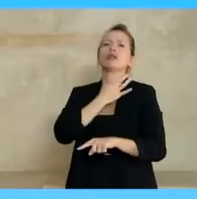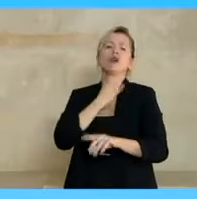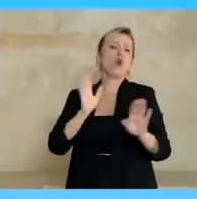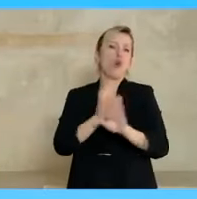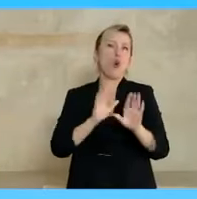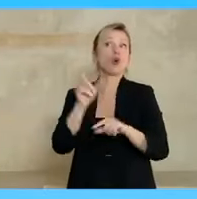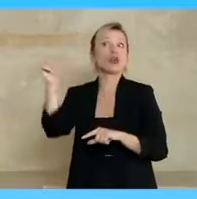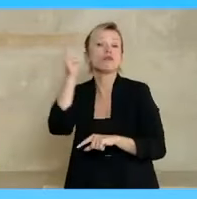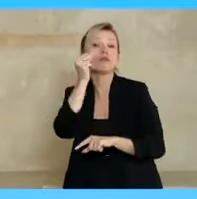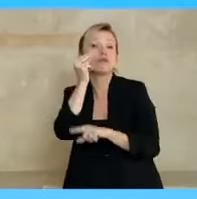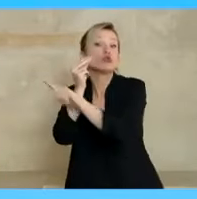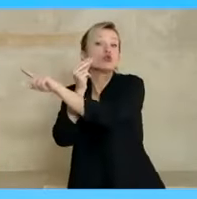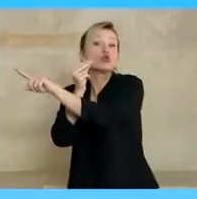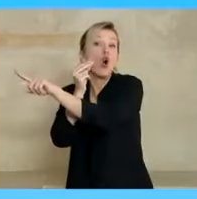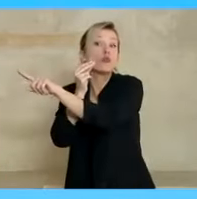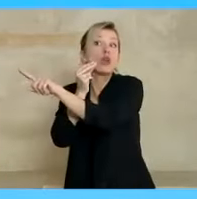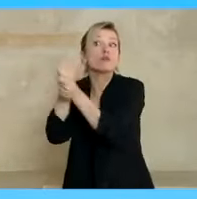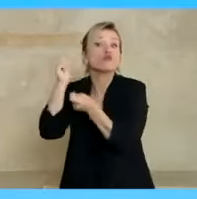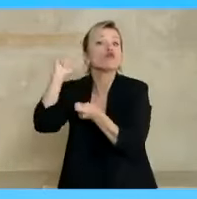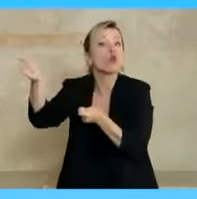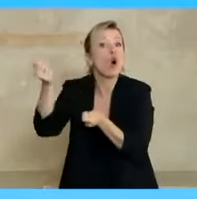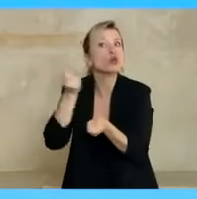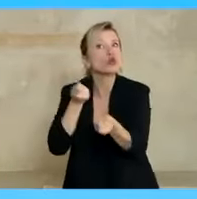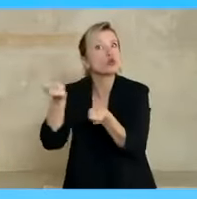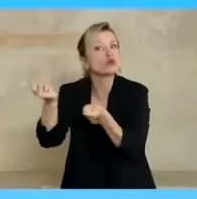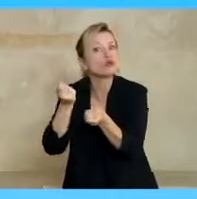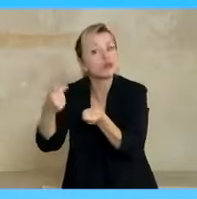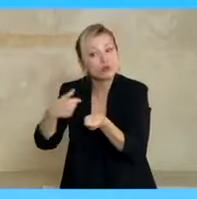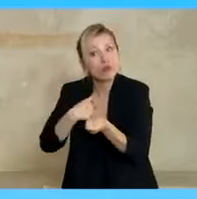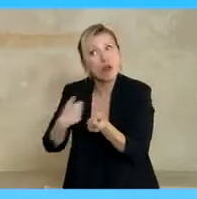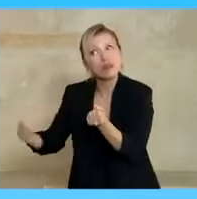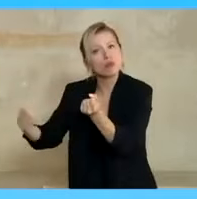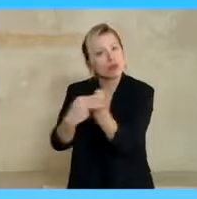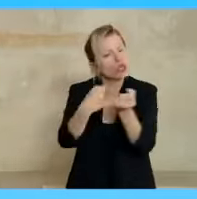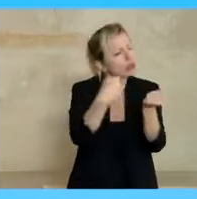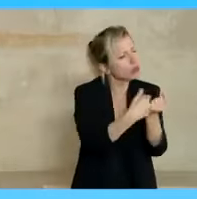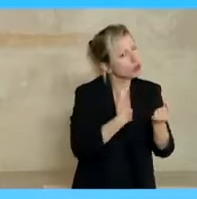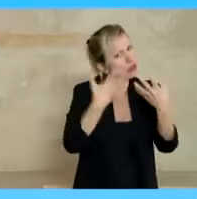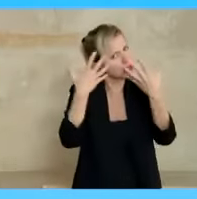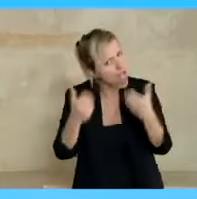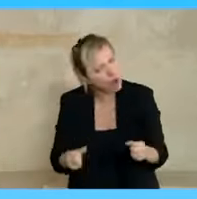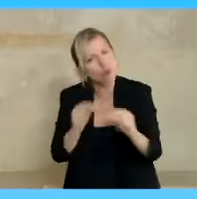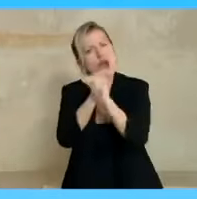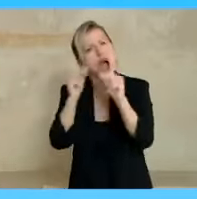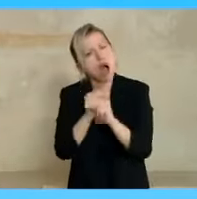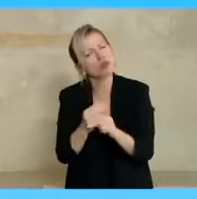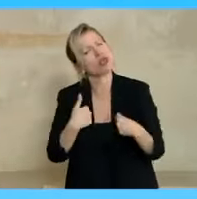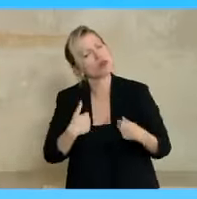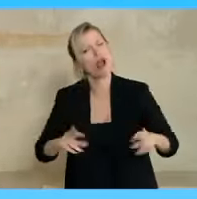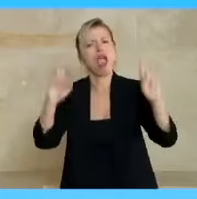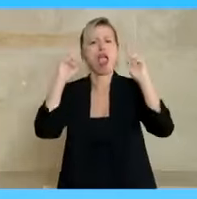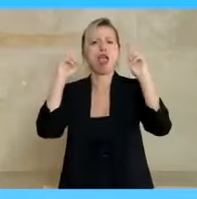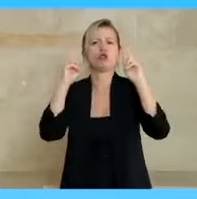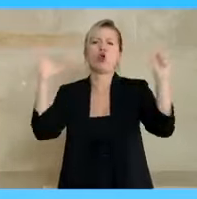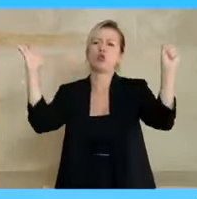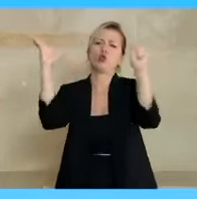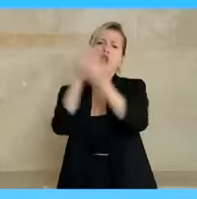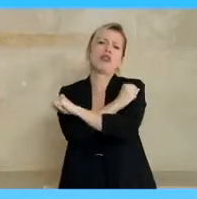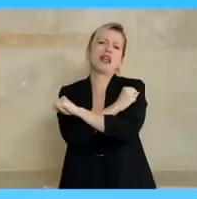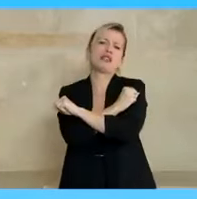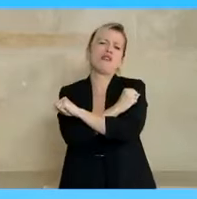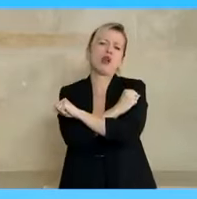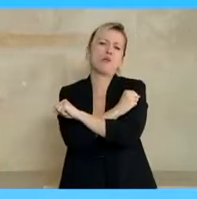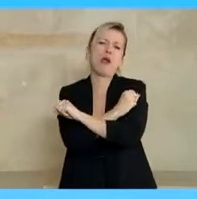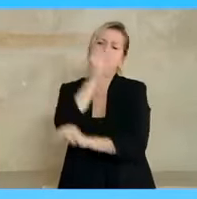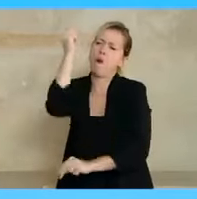είναι απομονωμένα ακολουθώντας αυτή την πολιτική. Γι' αυτό και πιστεύω ότι τελικά θα πρετανεύσει η λογική. Και η